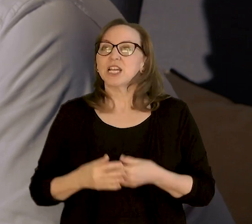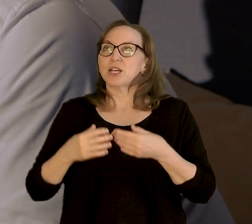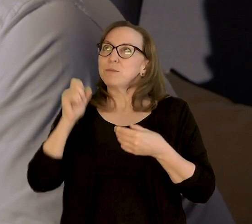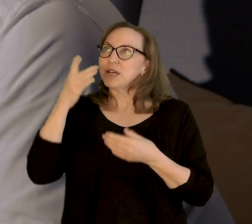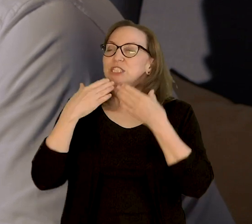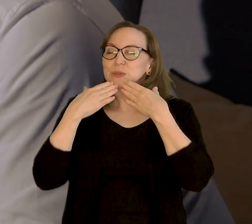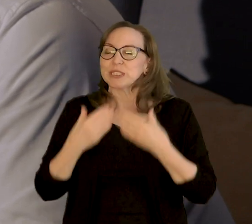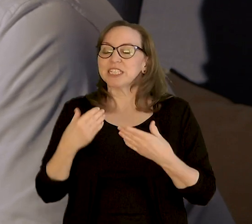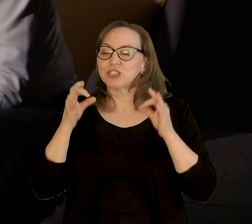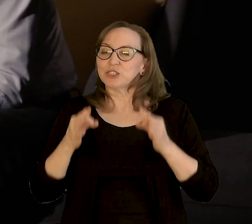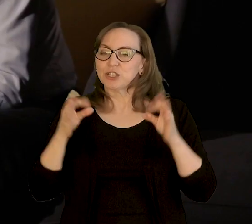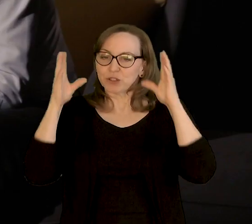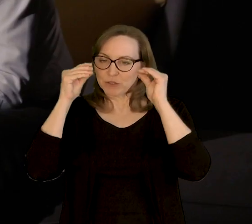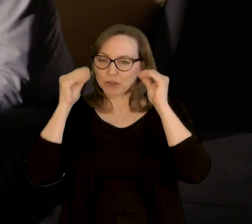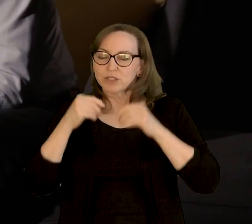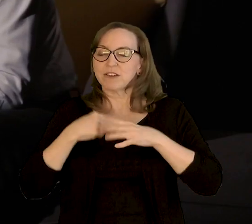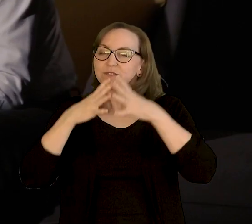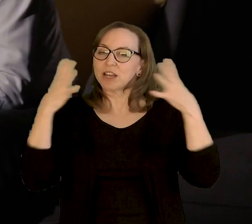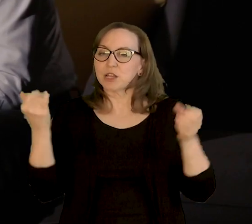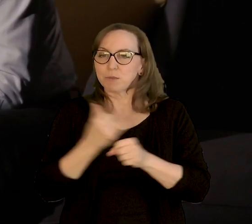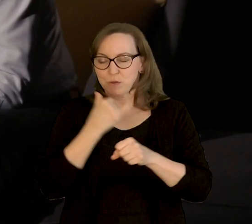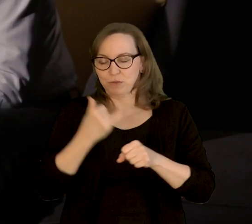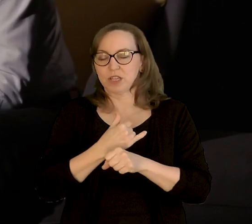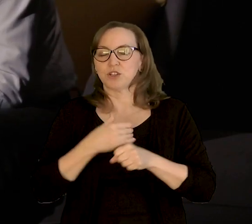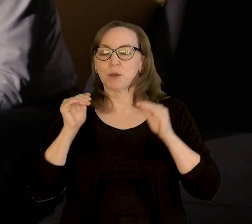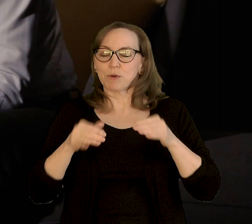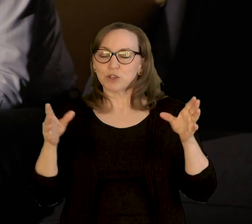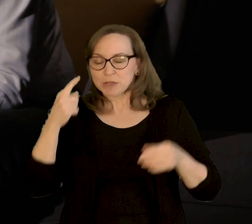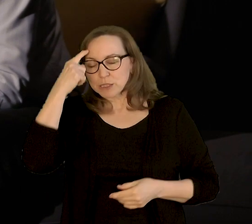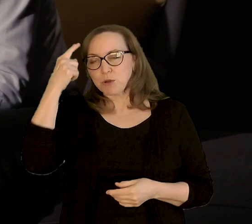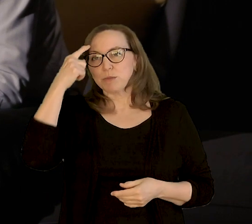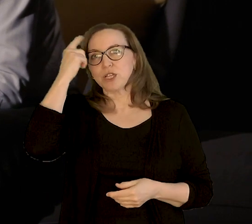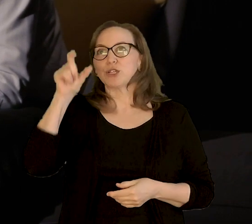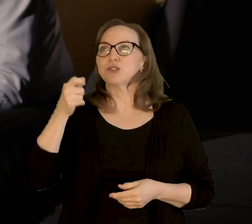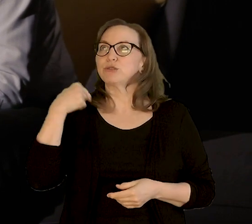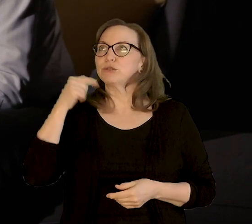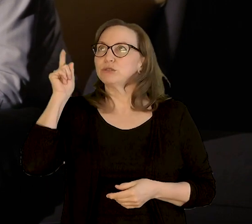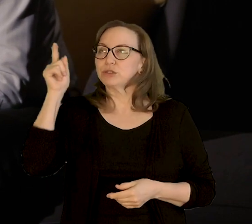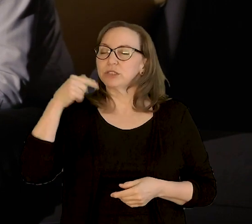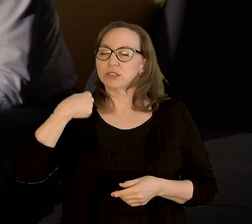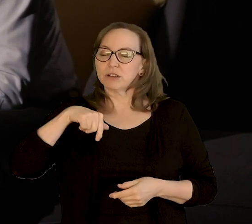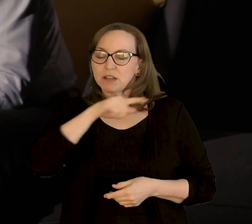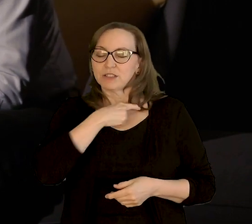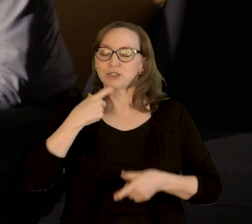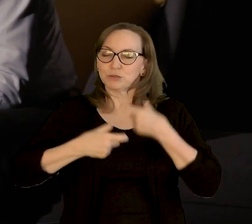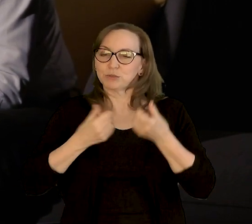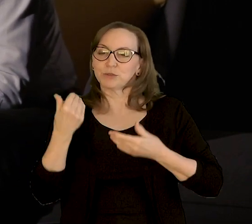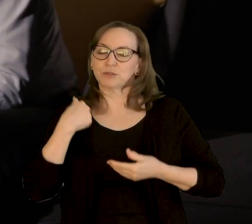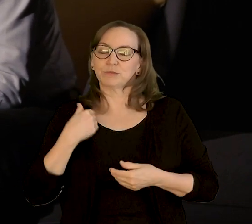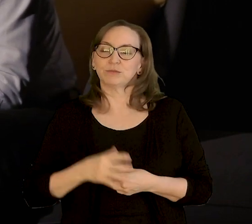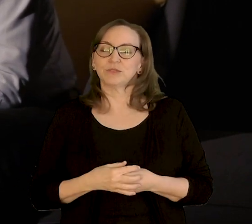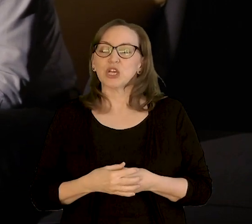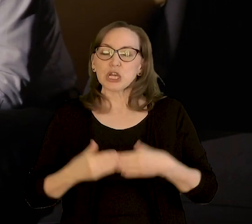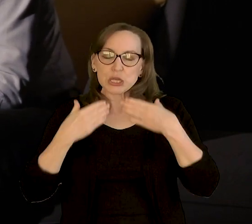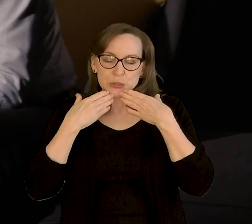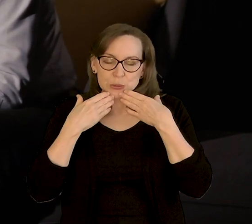wieczór, za Wielki Piątek, za to, że możemy wspominać to, co dla nas zrobiłeś. Dziękujemy Ci